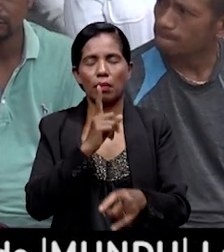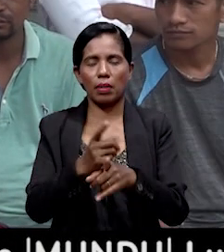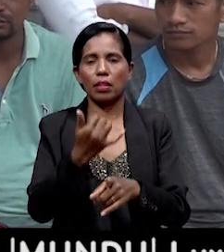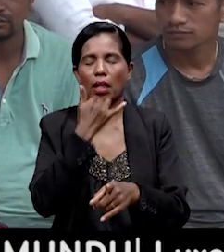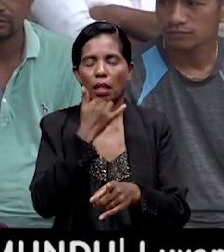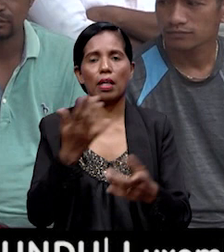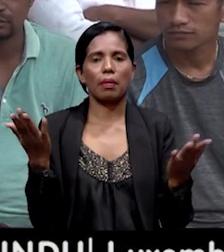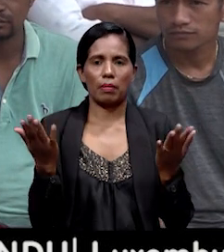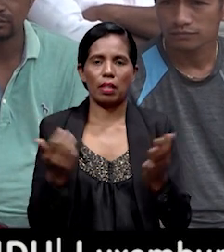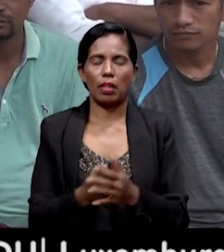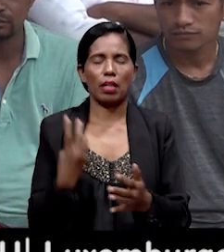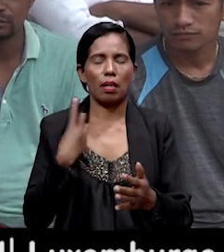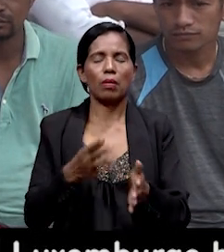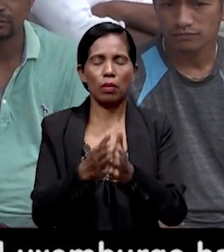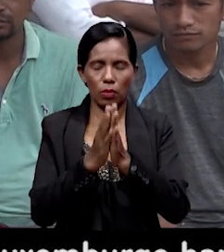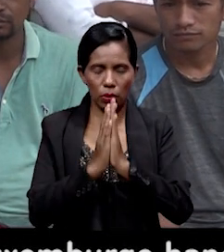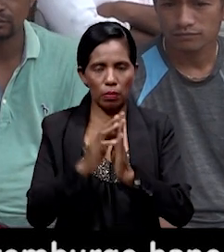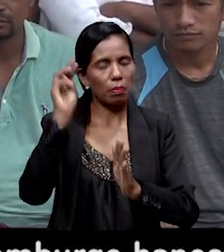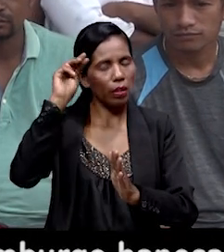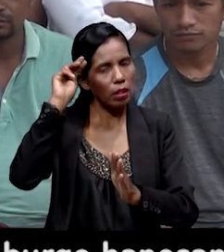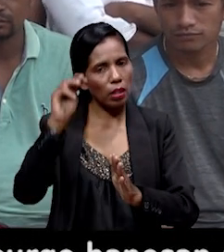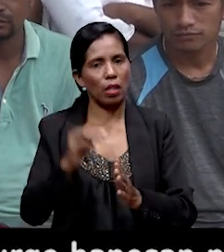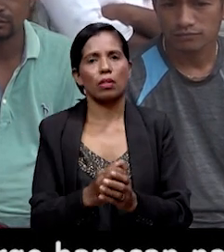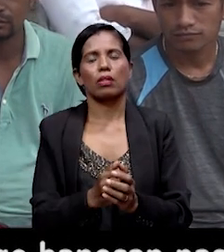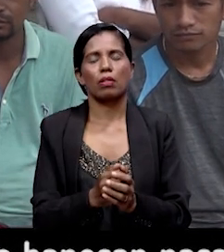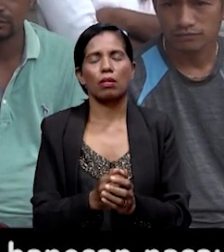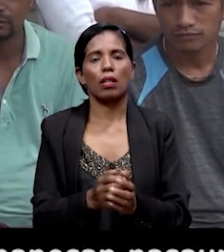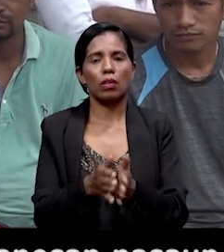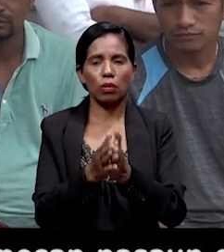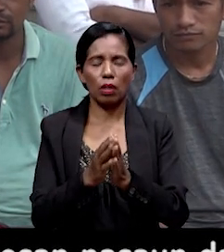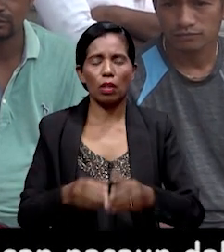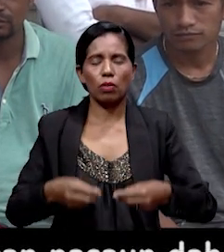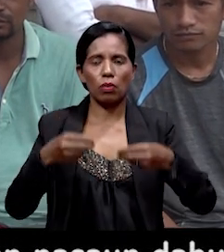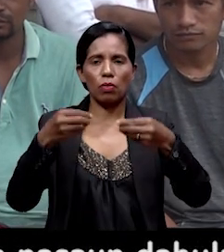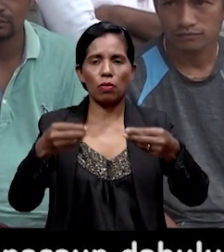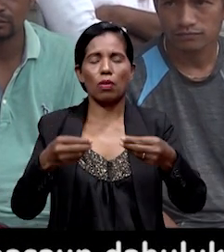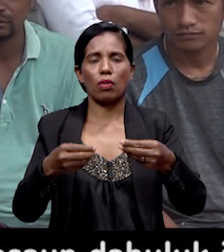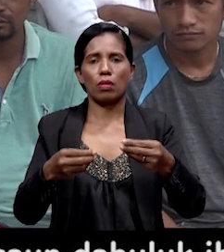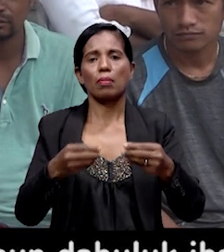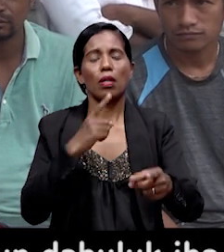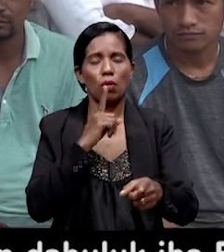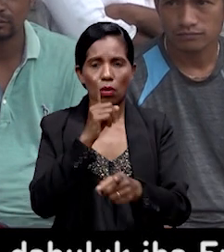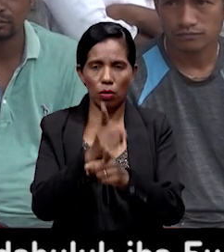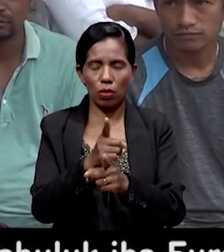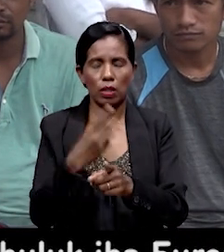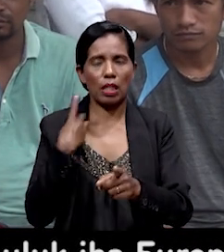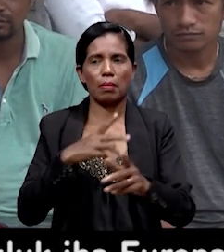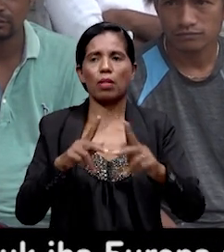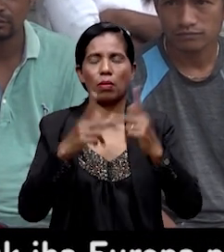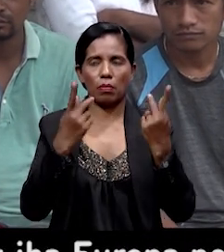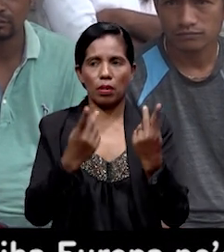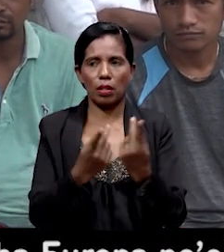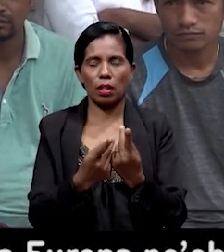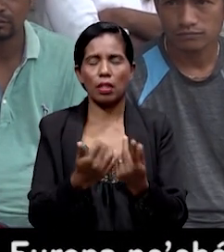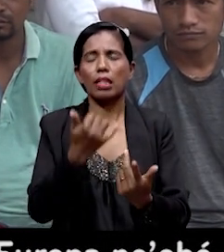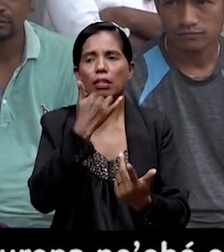nebe. Ami husu ba ministeru relevantes jogus niang atu po klarifikasaun lolos mai ami ya kompanya nya